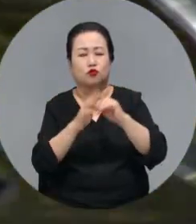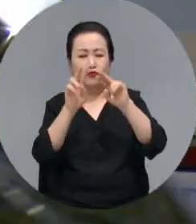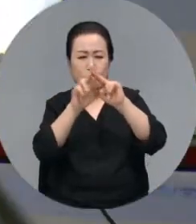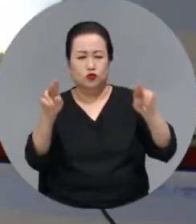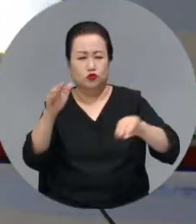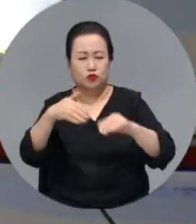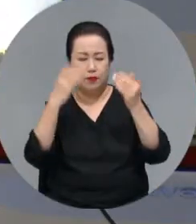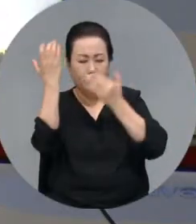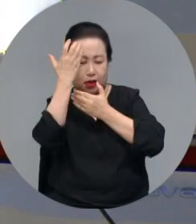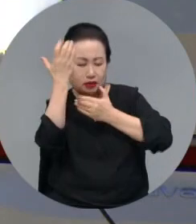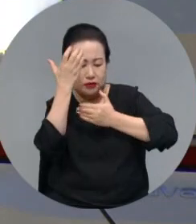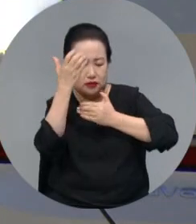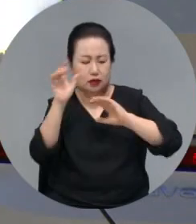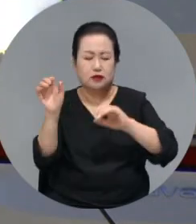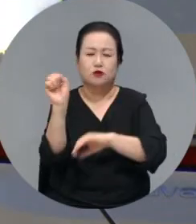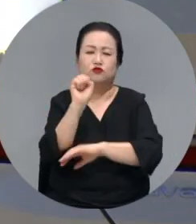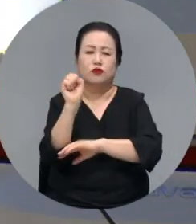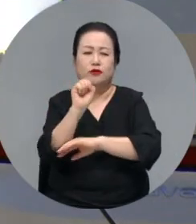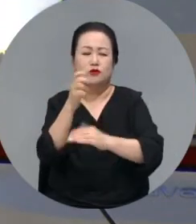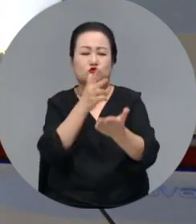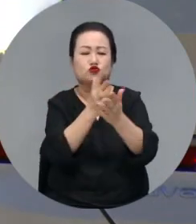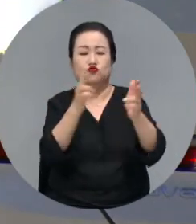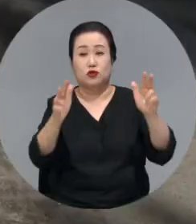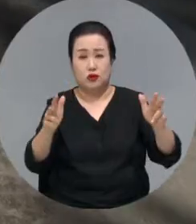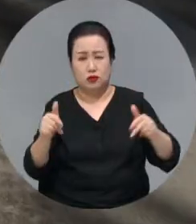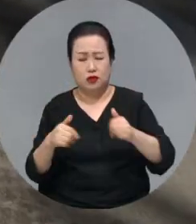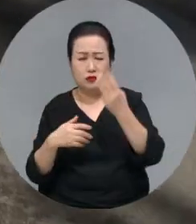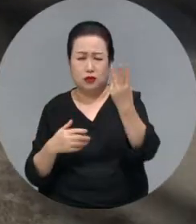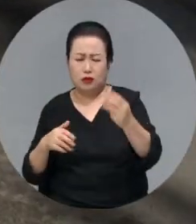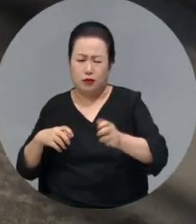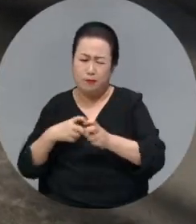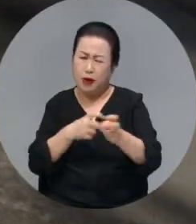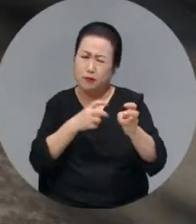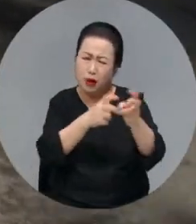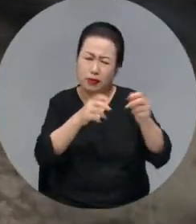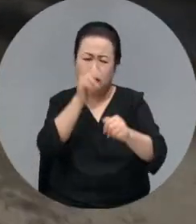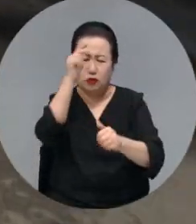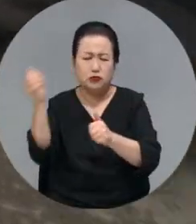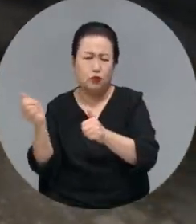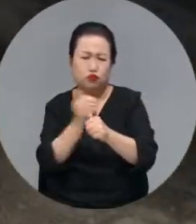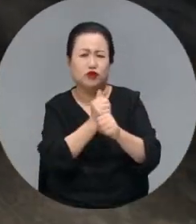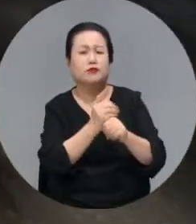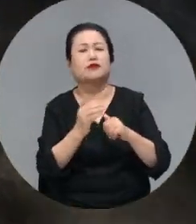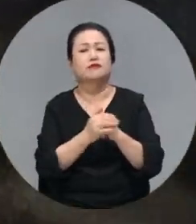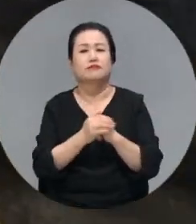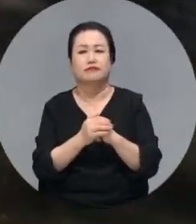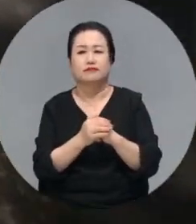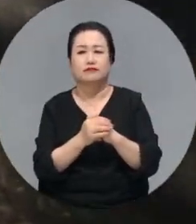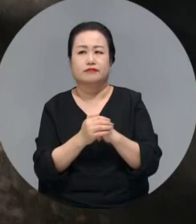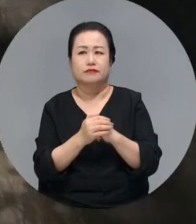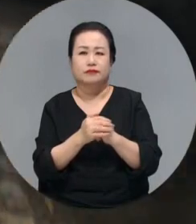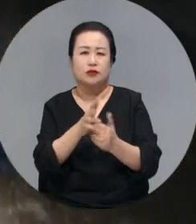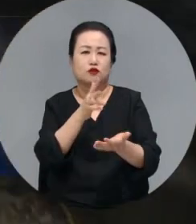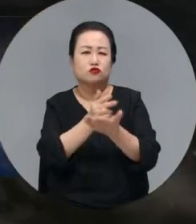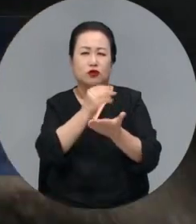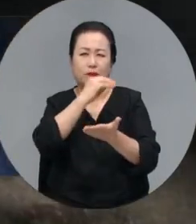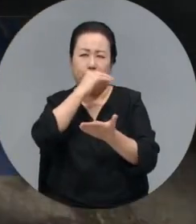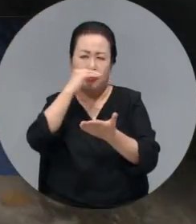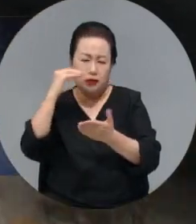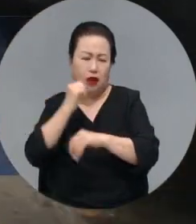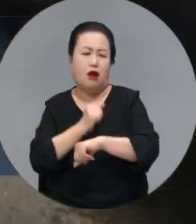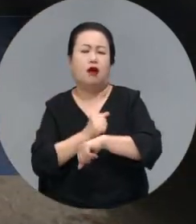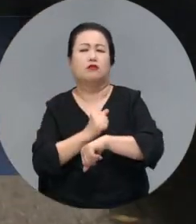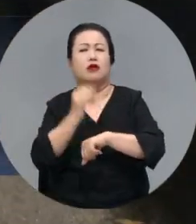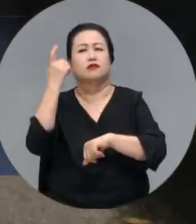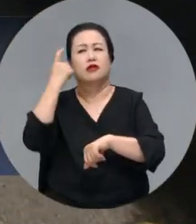만취 상태로 차를 몰다 주차된 차량 3대를 들이받고 경찰에 붙잡혔습니다. 차를 바르게 대야겠다 생각에